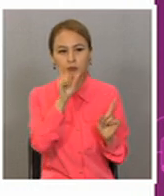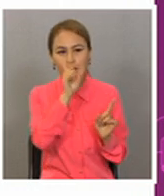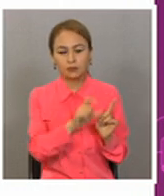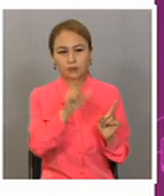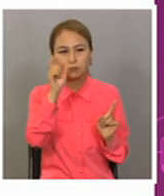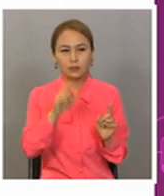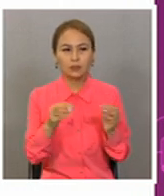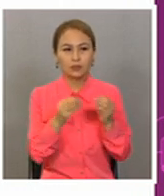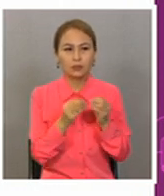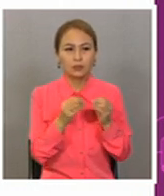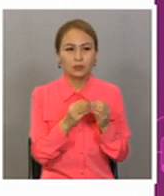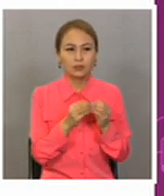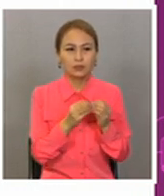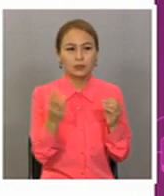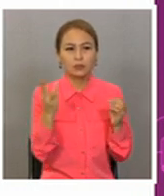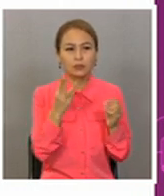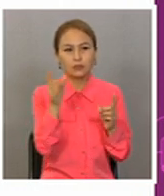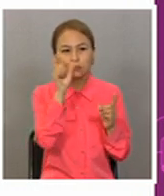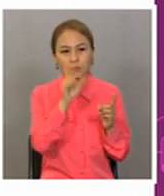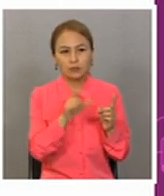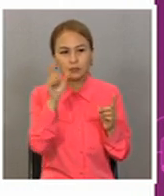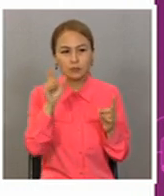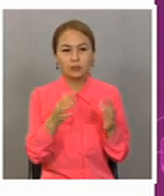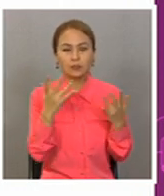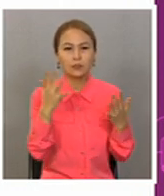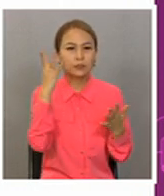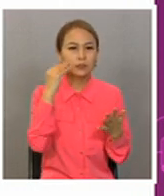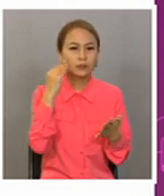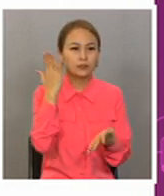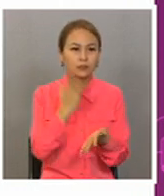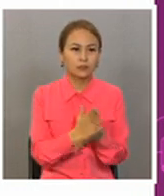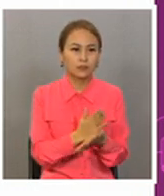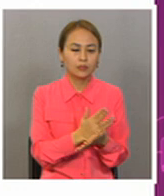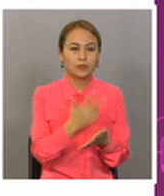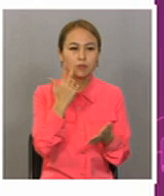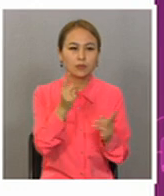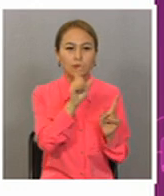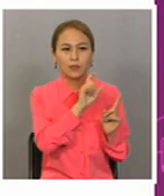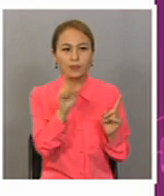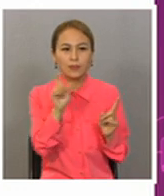бар. Үш қатарда неше алма бар? Үш қатарда